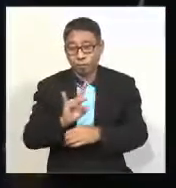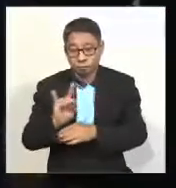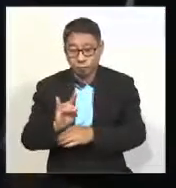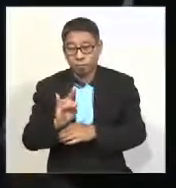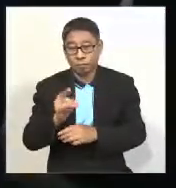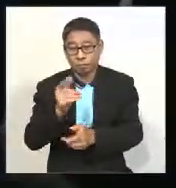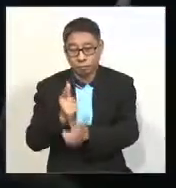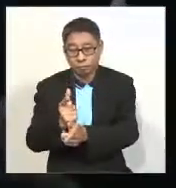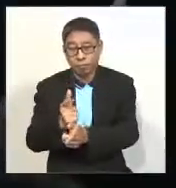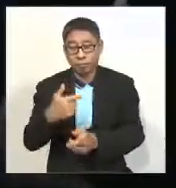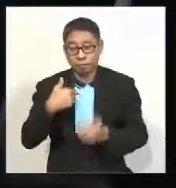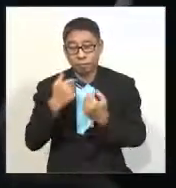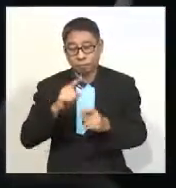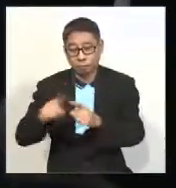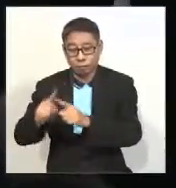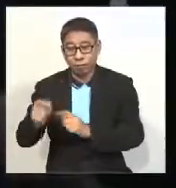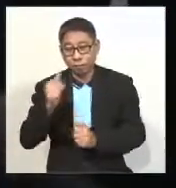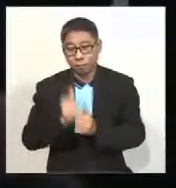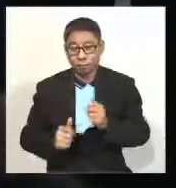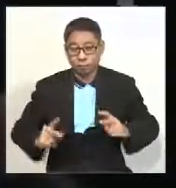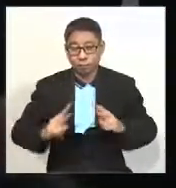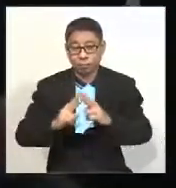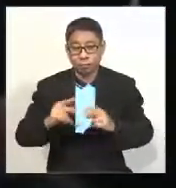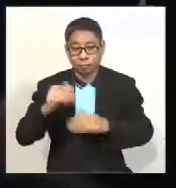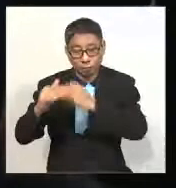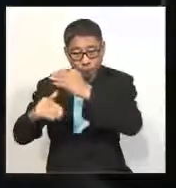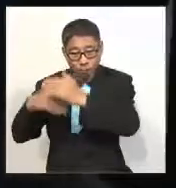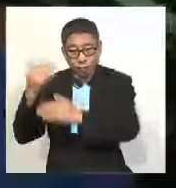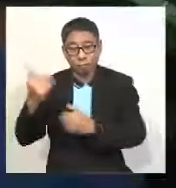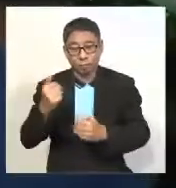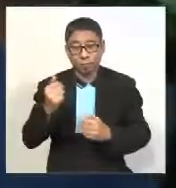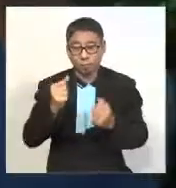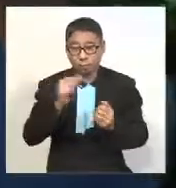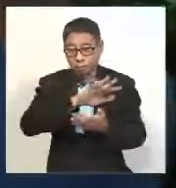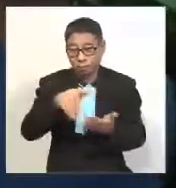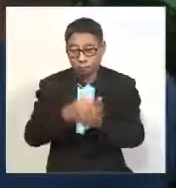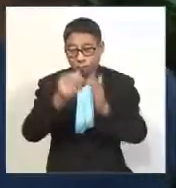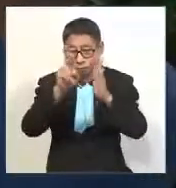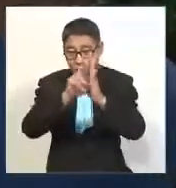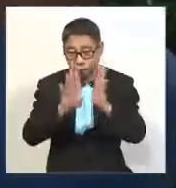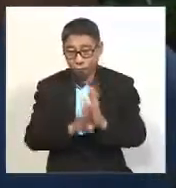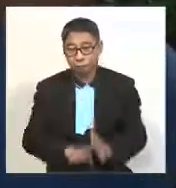ตว์ที่ขณะนี้เนี่ยทุกกระทรวงที่เกี่ยวข้องกำลังเดินหน้าการพัฒนาทั้งระบบค่ะ